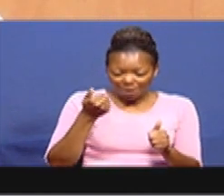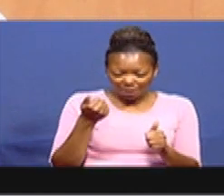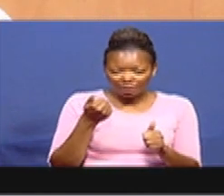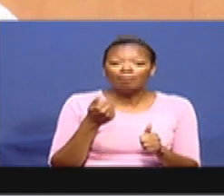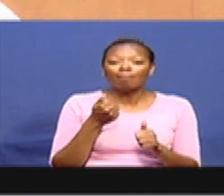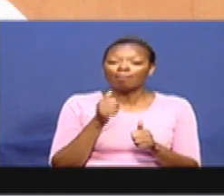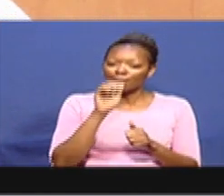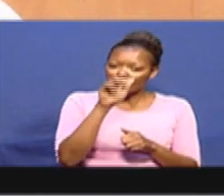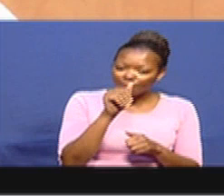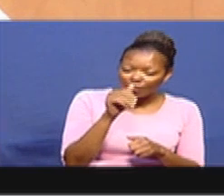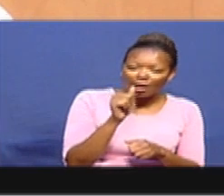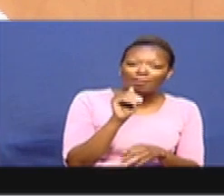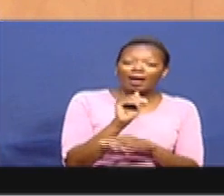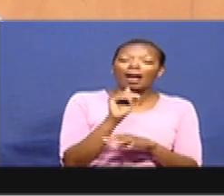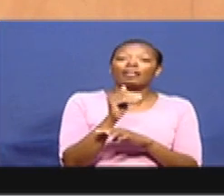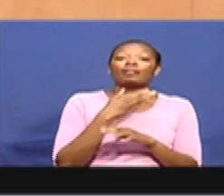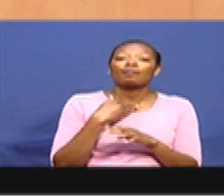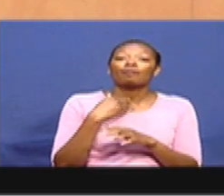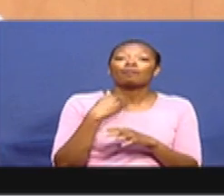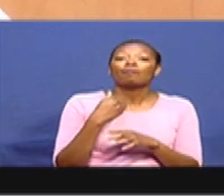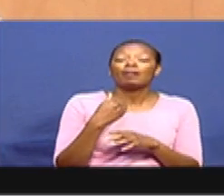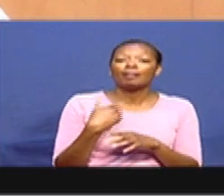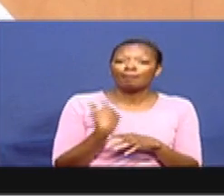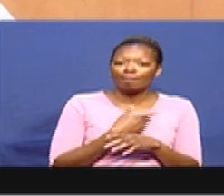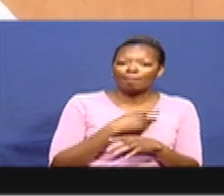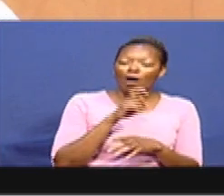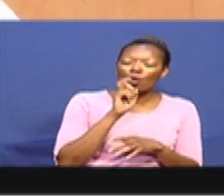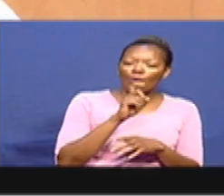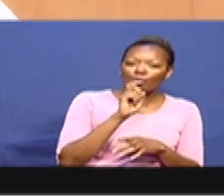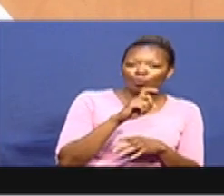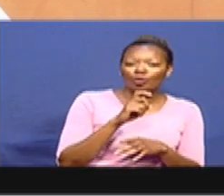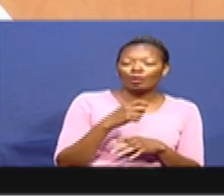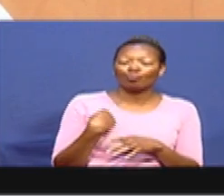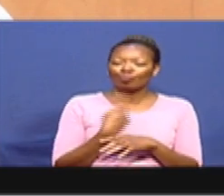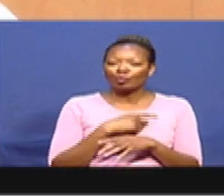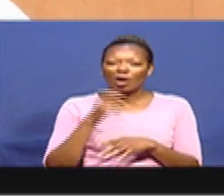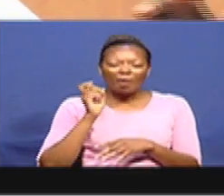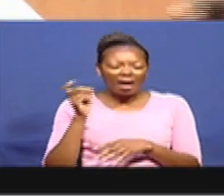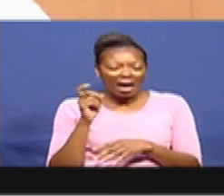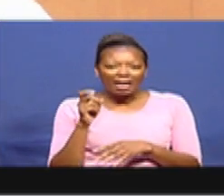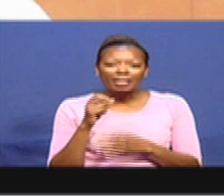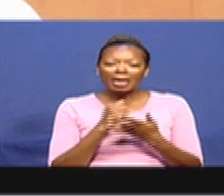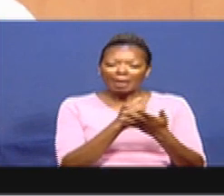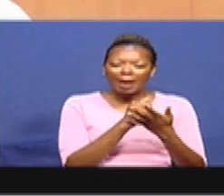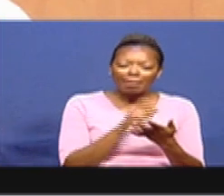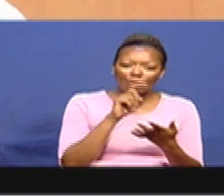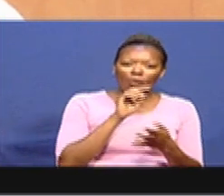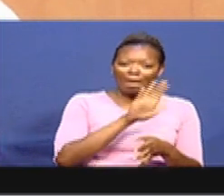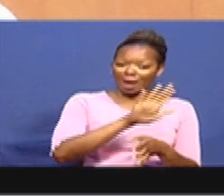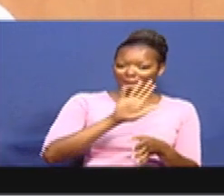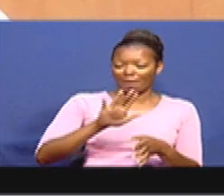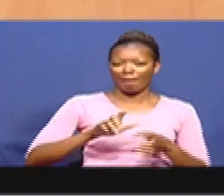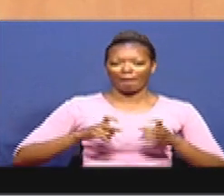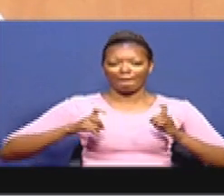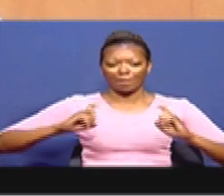upate hiyo mbegu, so that they are too big, sile kubwa, senye siku na mwili kubwa. Sasa inaweza kuwa for men inaweza